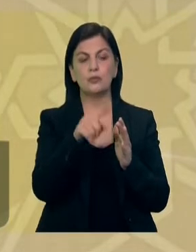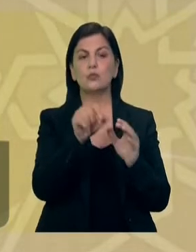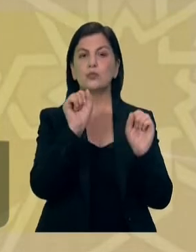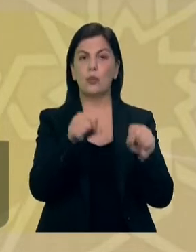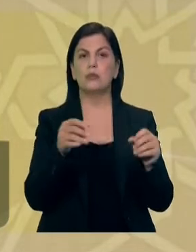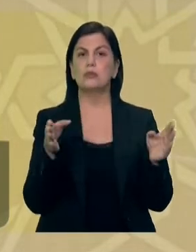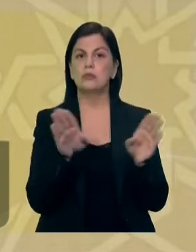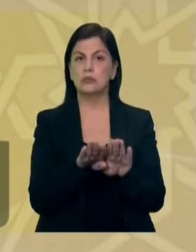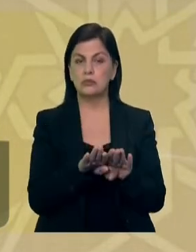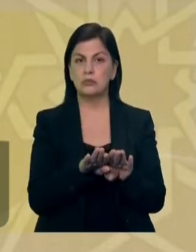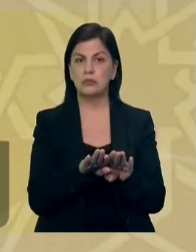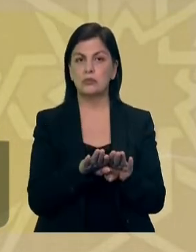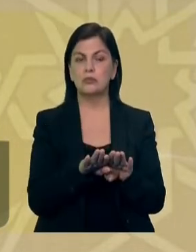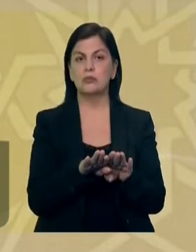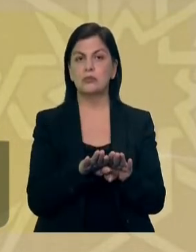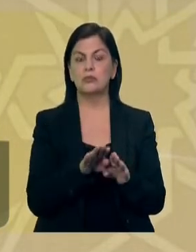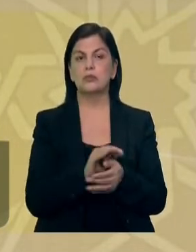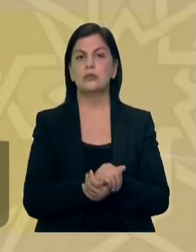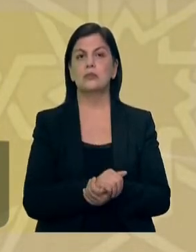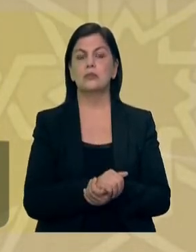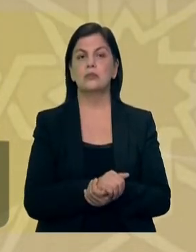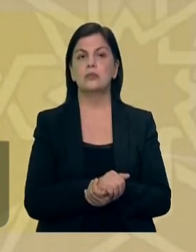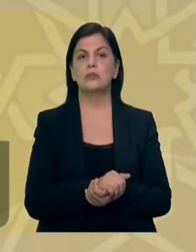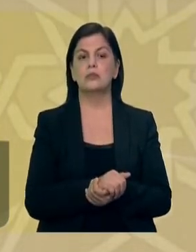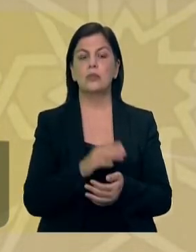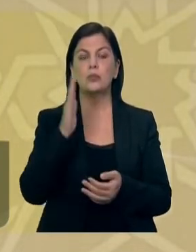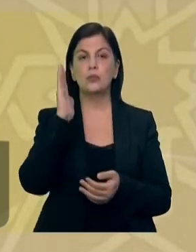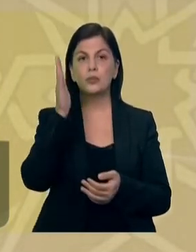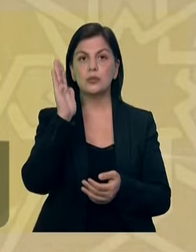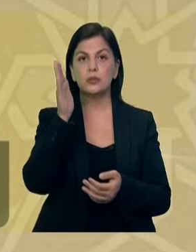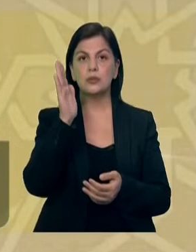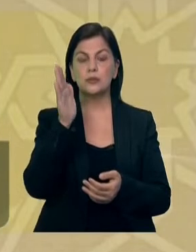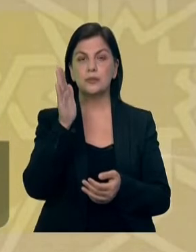bağlanıla bilər. Söhbət həm də dediyim kimi gələcəkdə